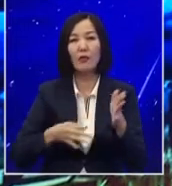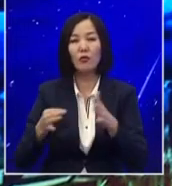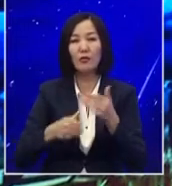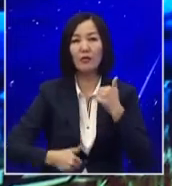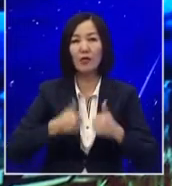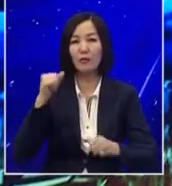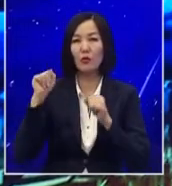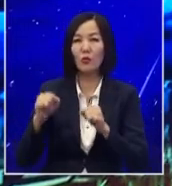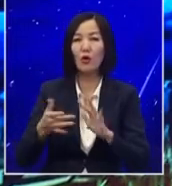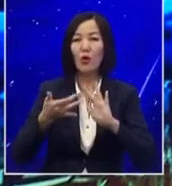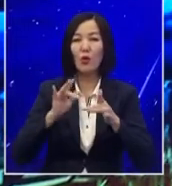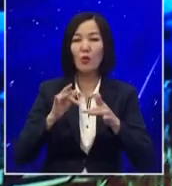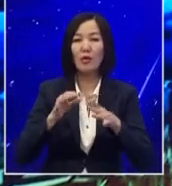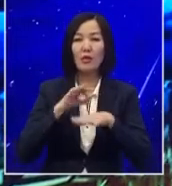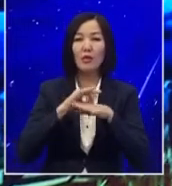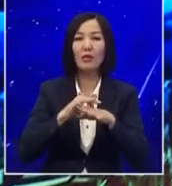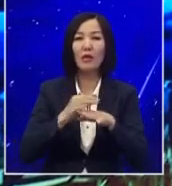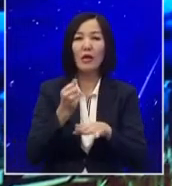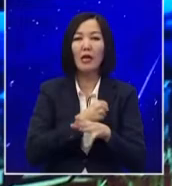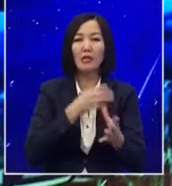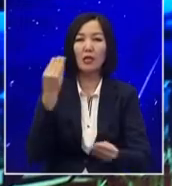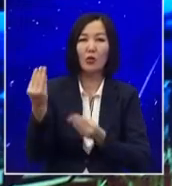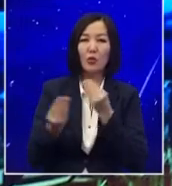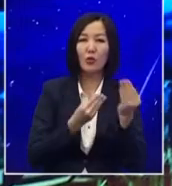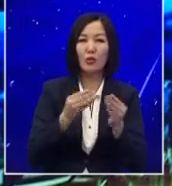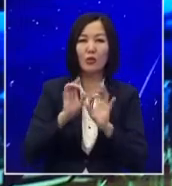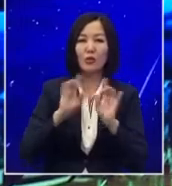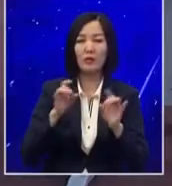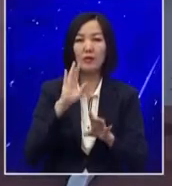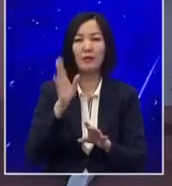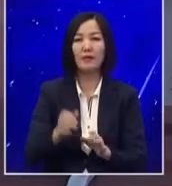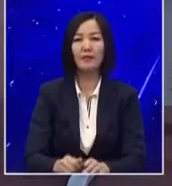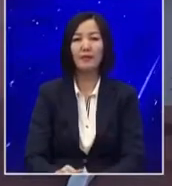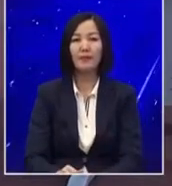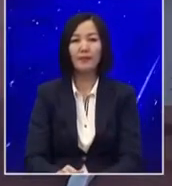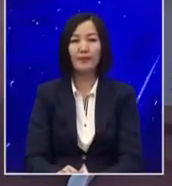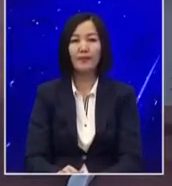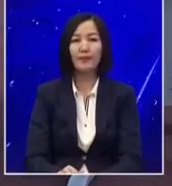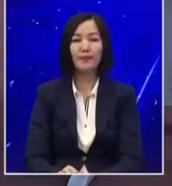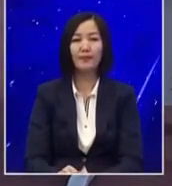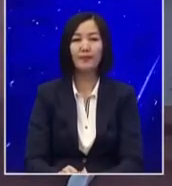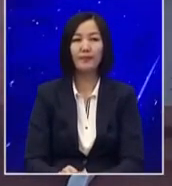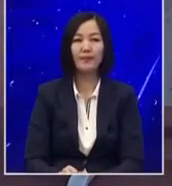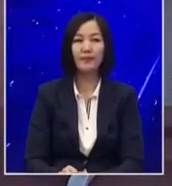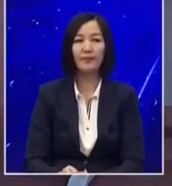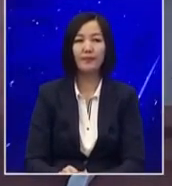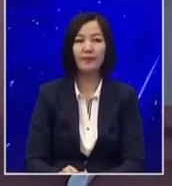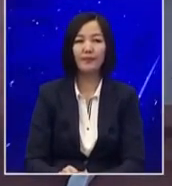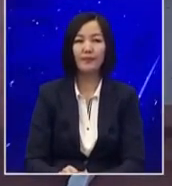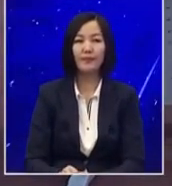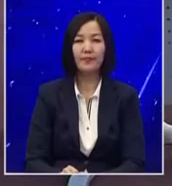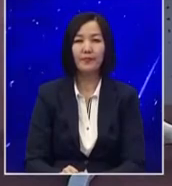Алғаш онлайн режимде өтетін әскери ойынның ерекшелігін тілшіміз тарқатсын. Норматив номер 12. Үздіпей!